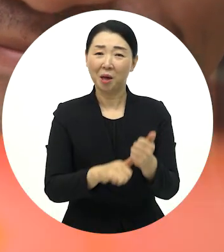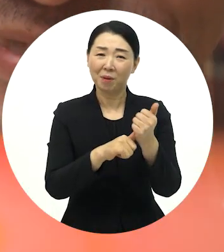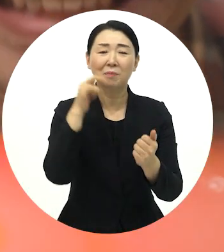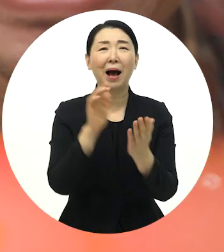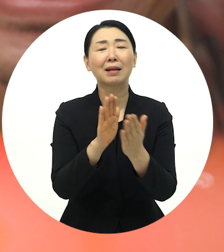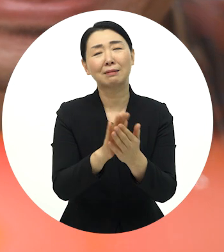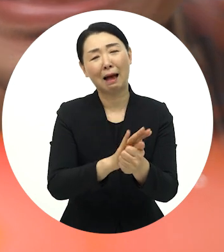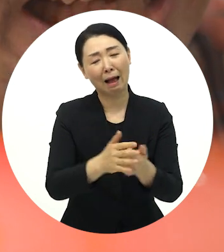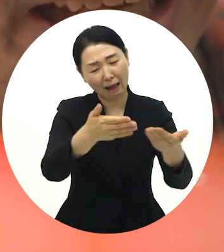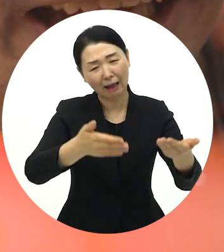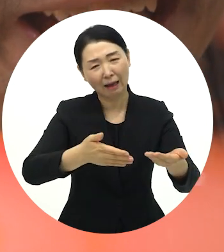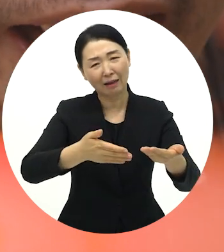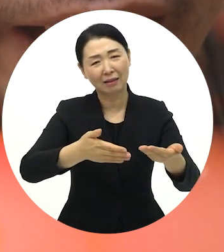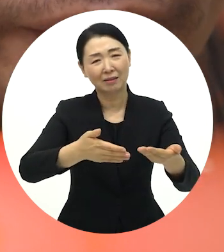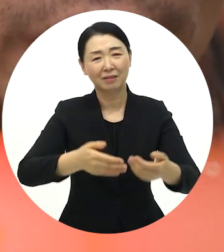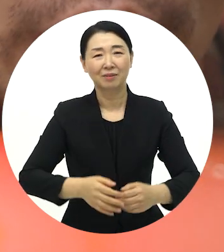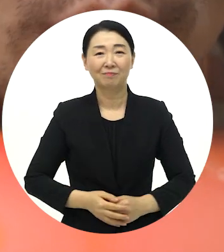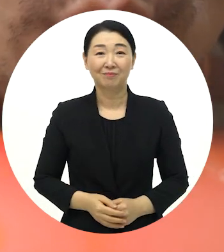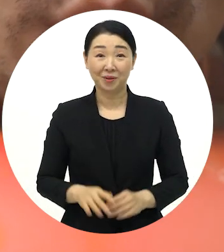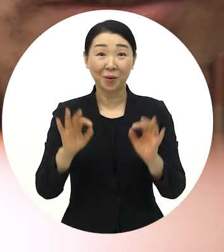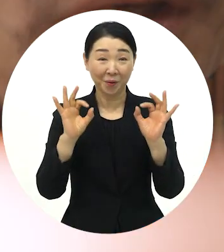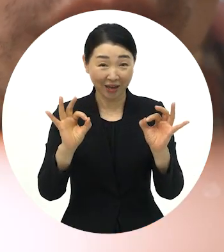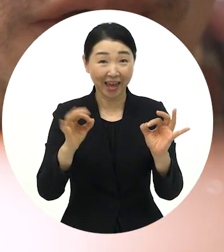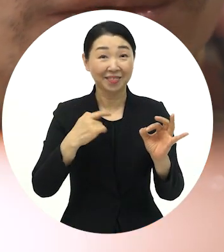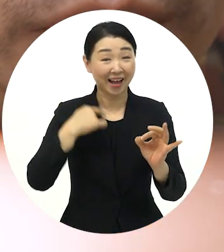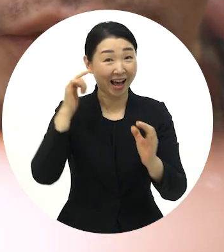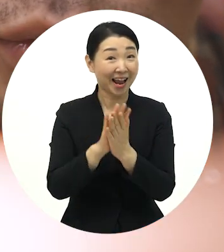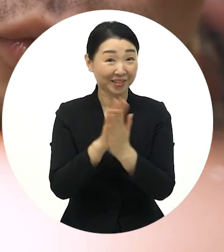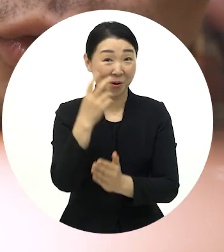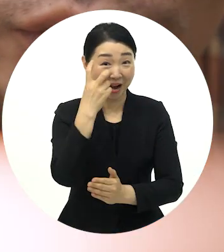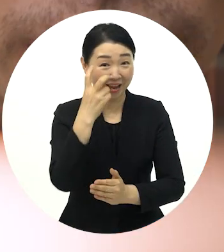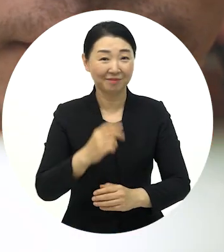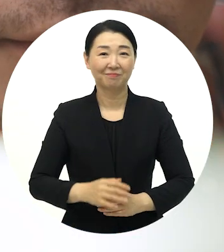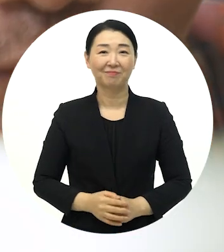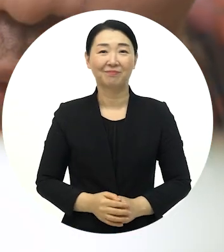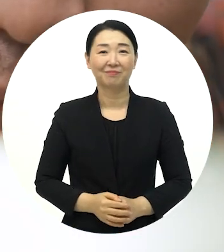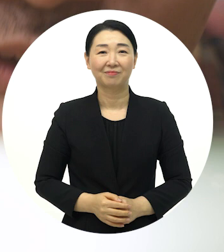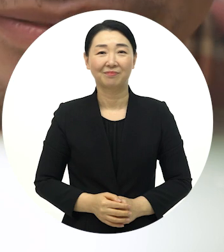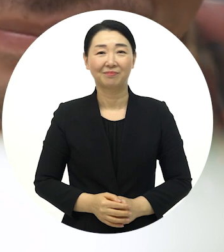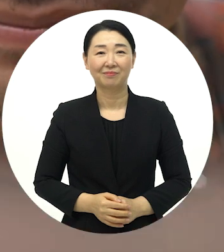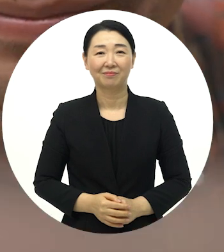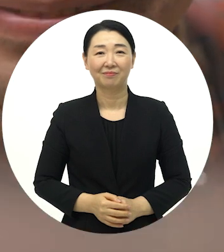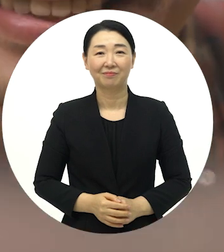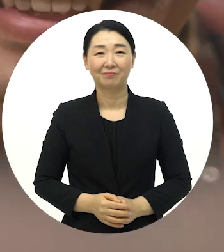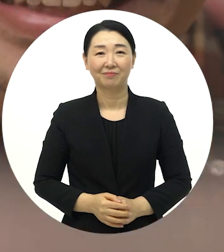매니저님이 알아서 잘 해주세요. 오케이, 그러면 이거 이제 앞으로 내가 다 알아서 할게.